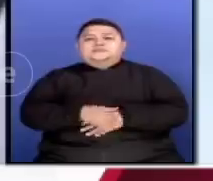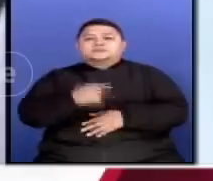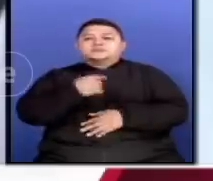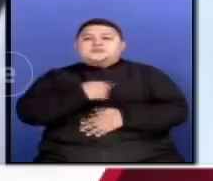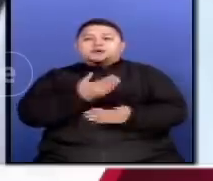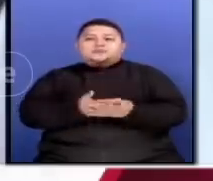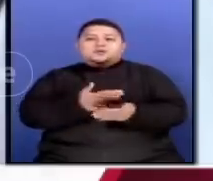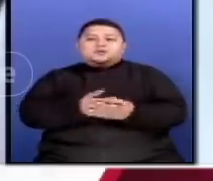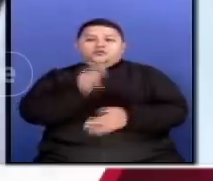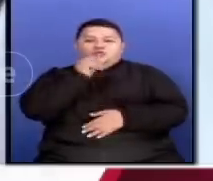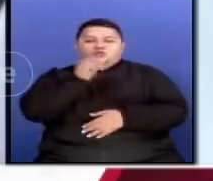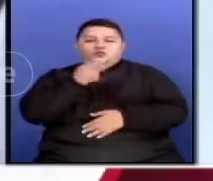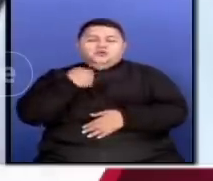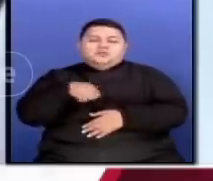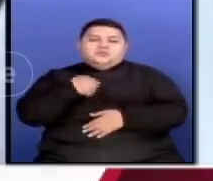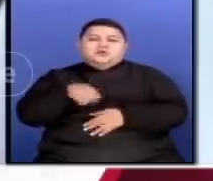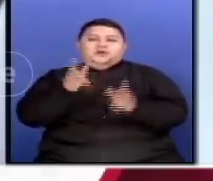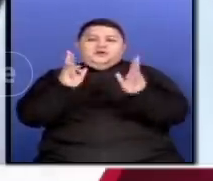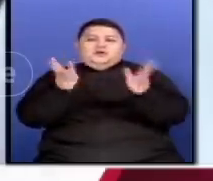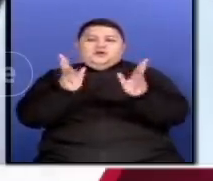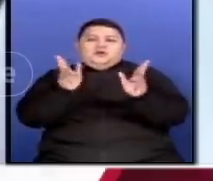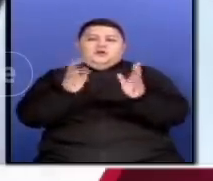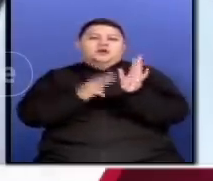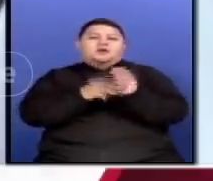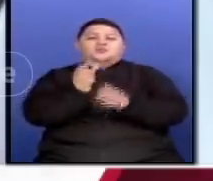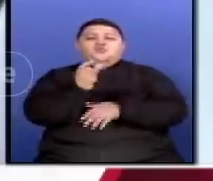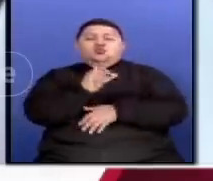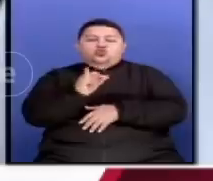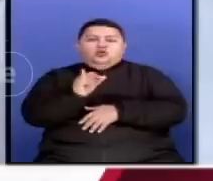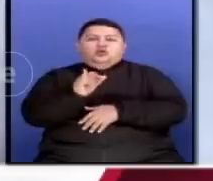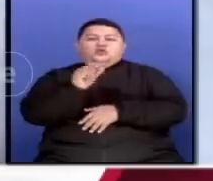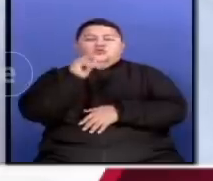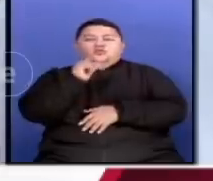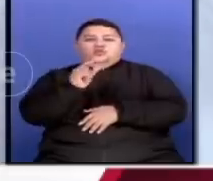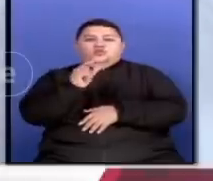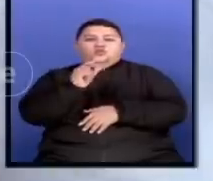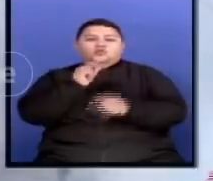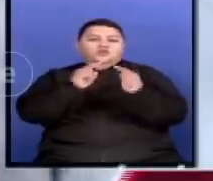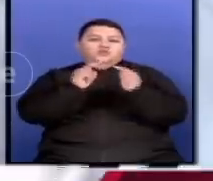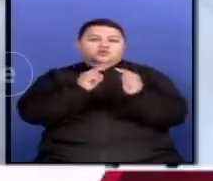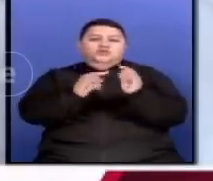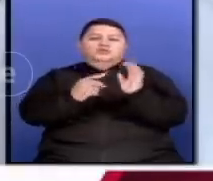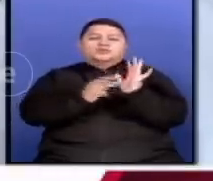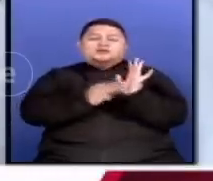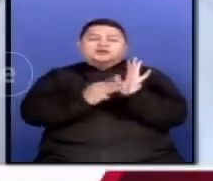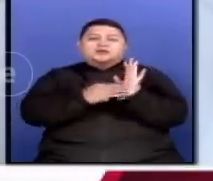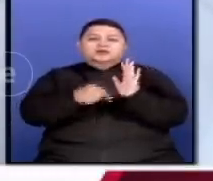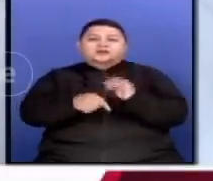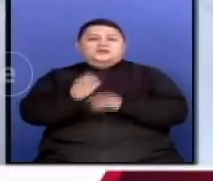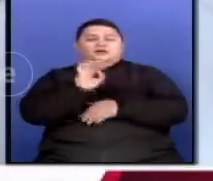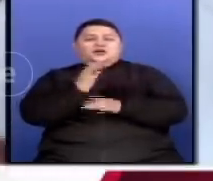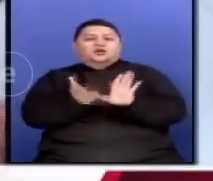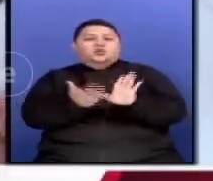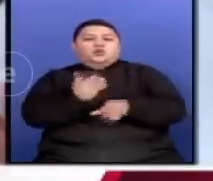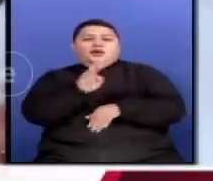minta Kementerian Agama dan Majelis Ulama Indonesia membahas masalah ini supaya jangan